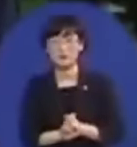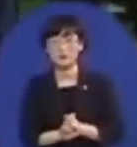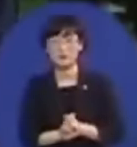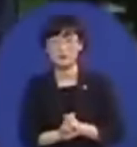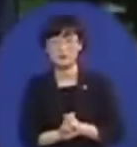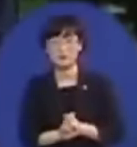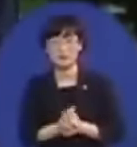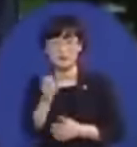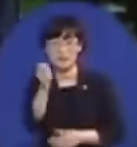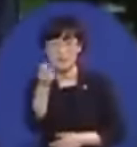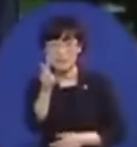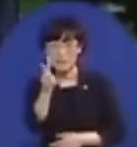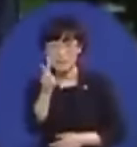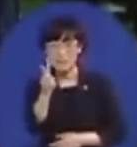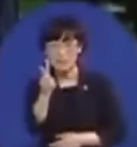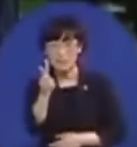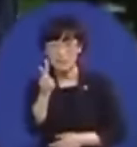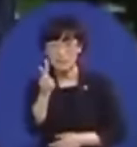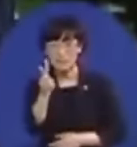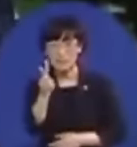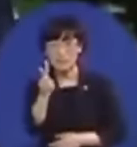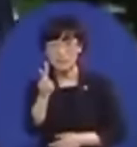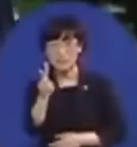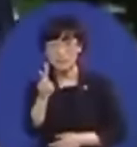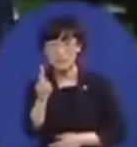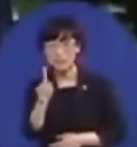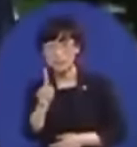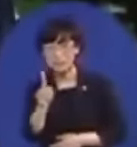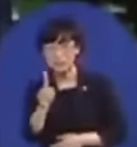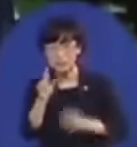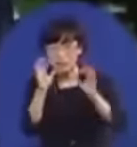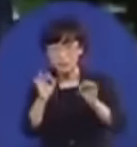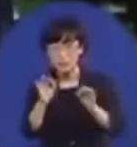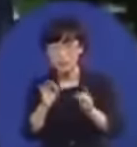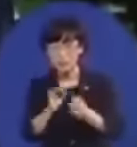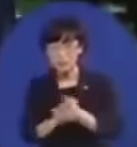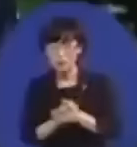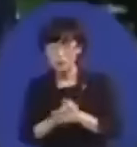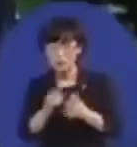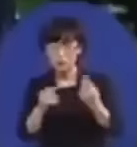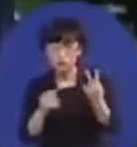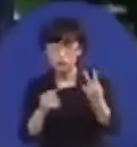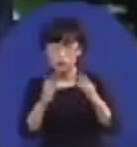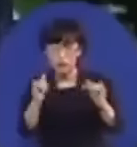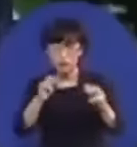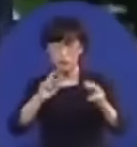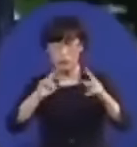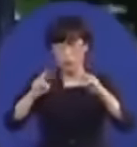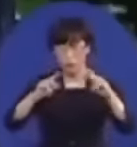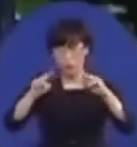제가 테레비 토론을 보고 있는데 그 두 사람이 맹렬하게 토론을 하는데